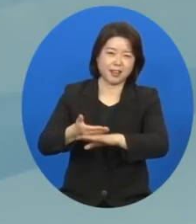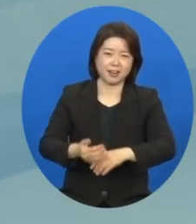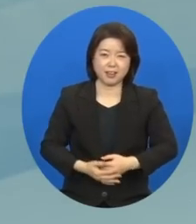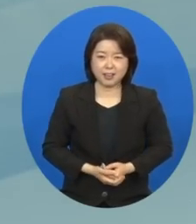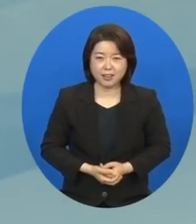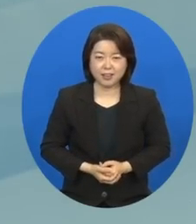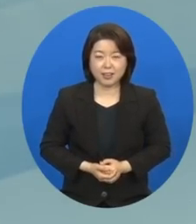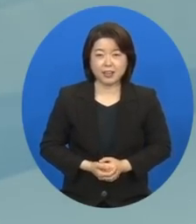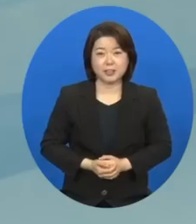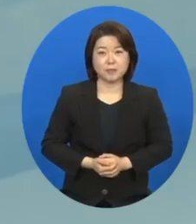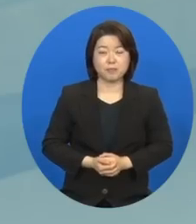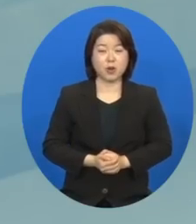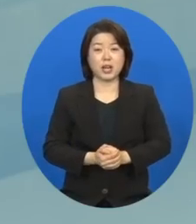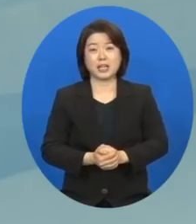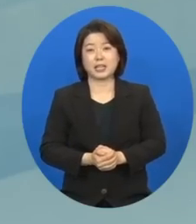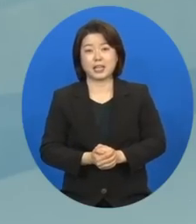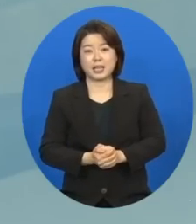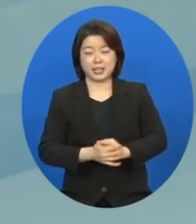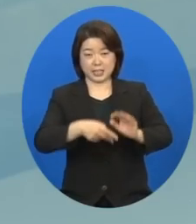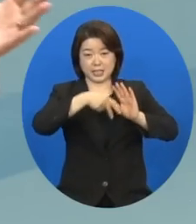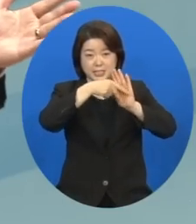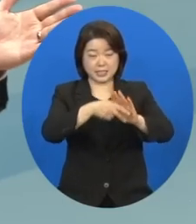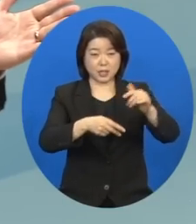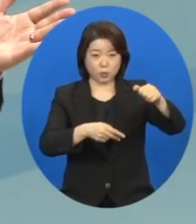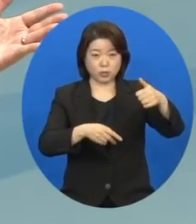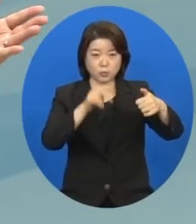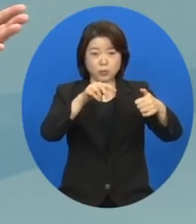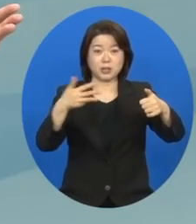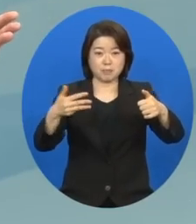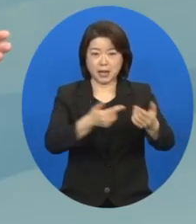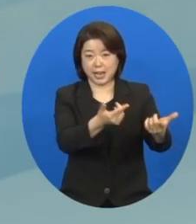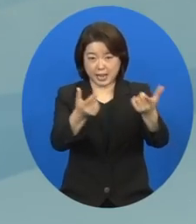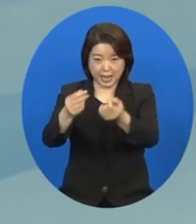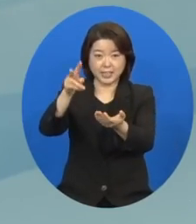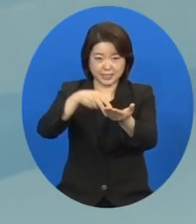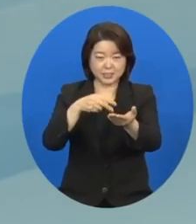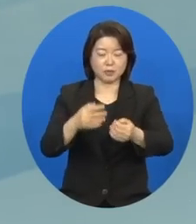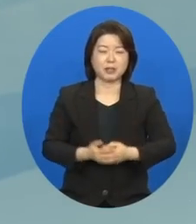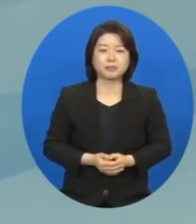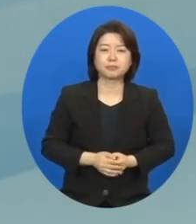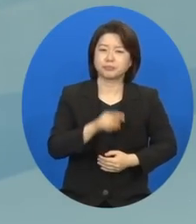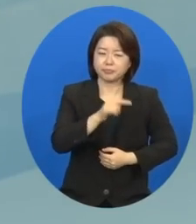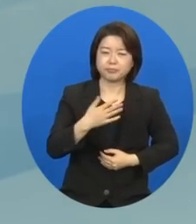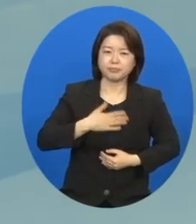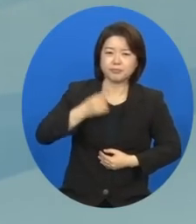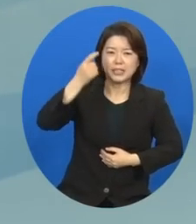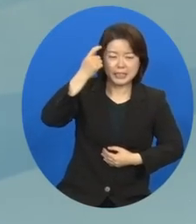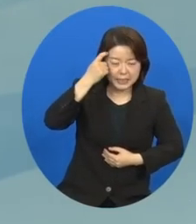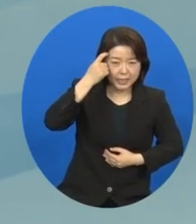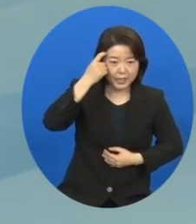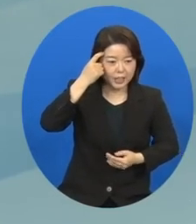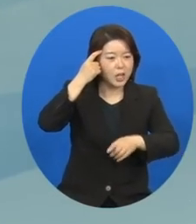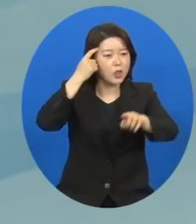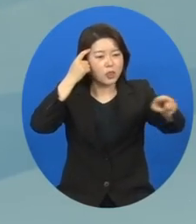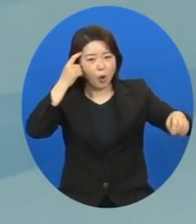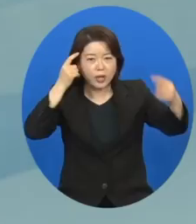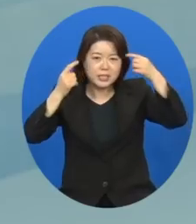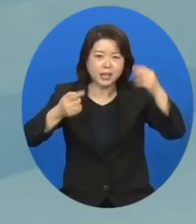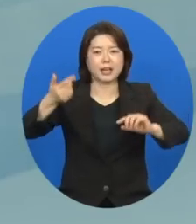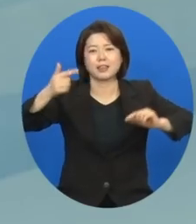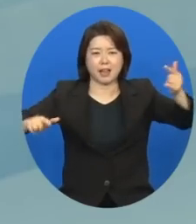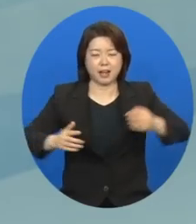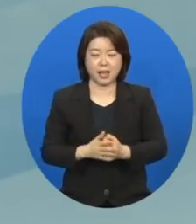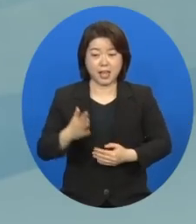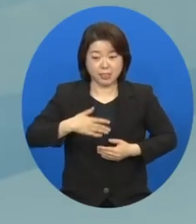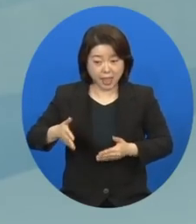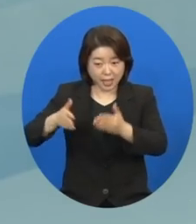이사야 55장 8절 유명한 말씀이죠. 우리 함께 읽어보겠습니다. 시작. 이는 내 생각이 너희의 생각과 다르며 내 길은